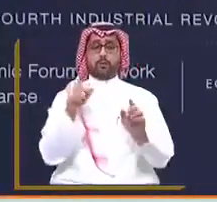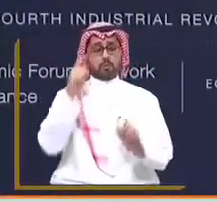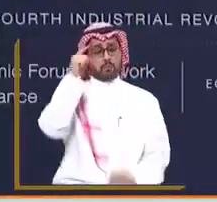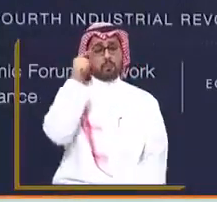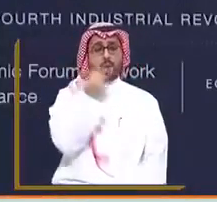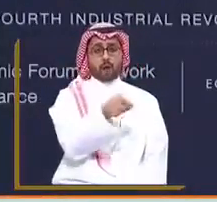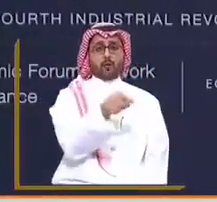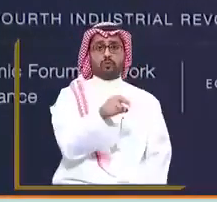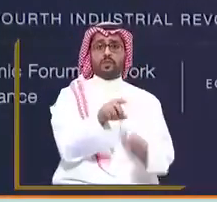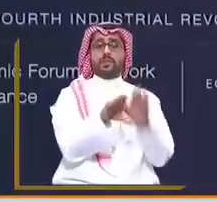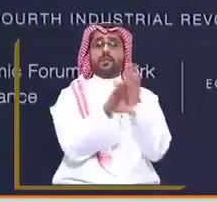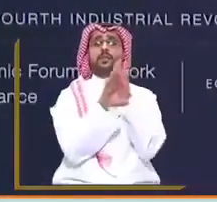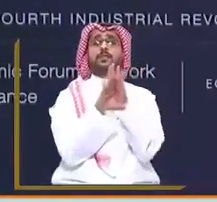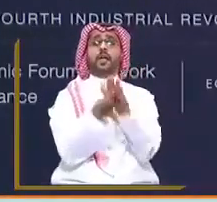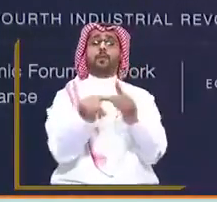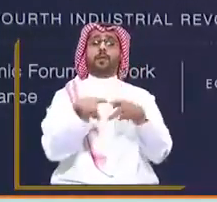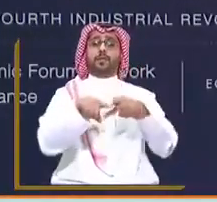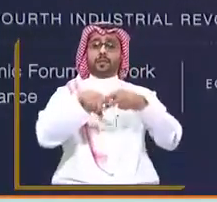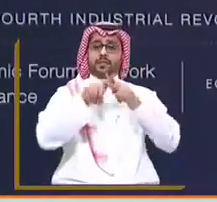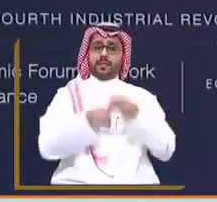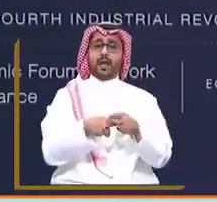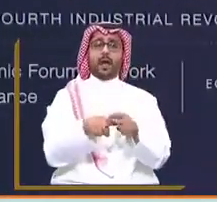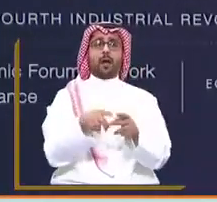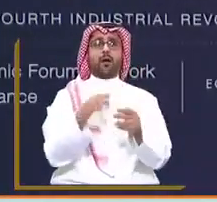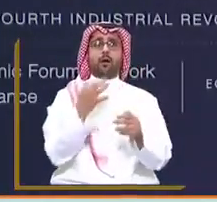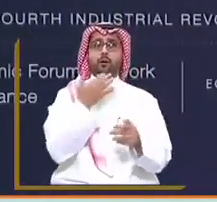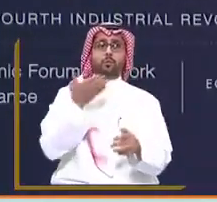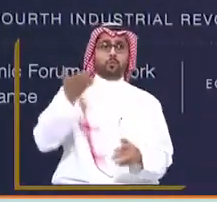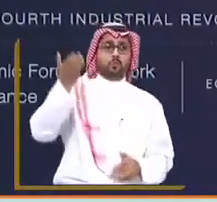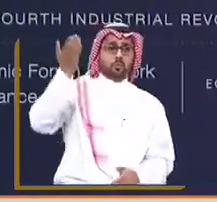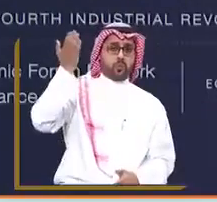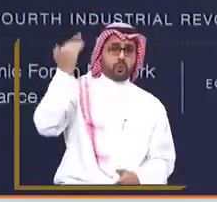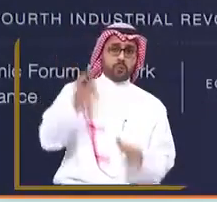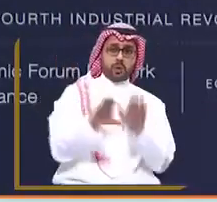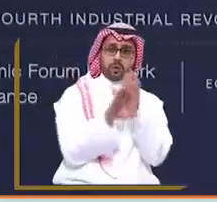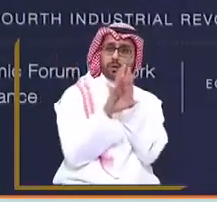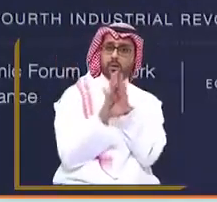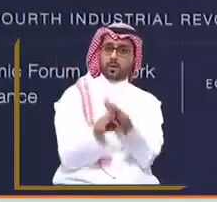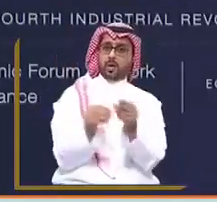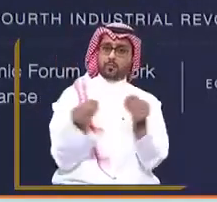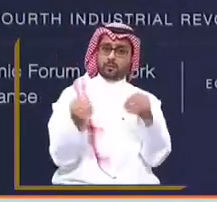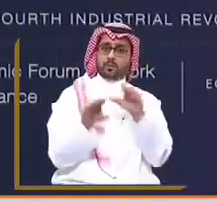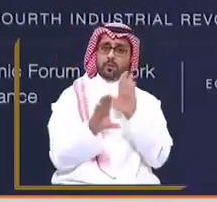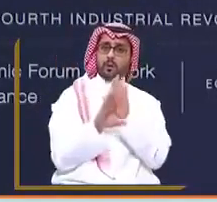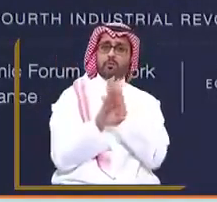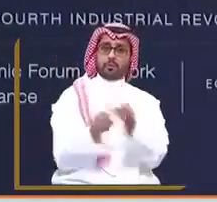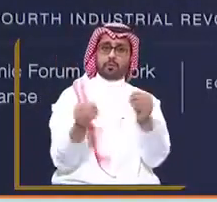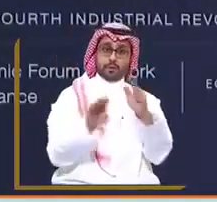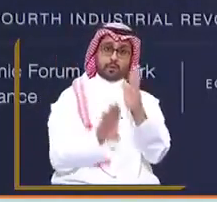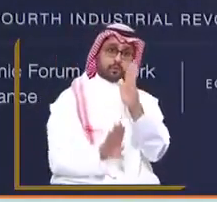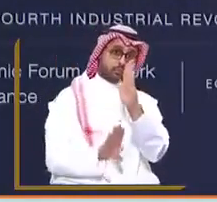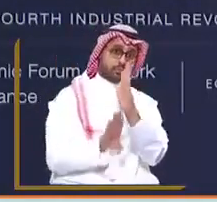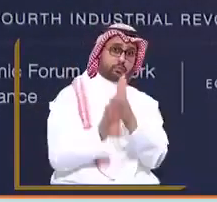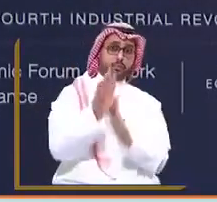دعمت قطاع الصناعة على مدى عقود، وأيضا ذللت أمام كافة أصعاب، وأيضا كافة